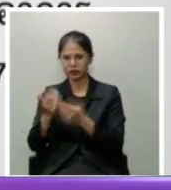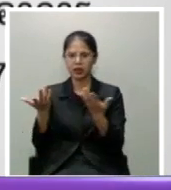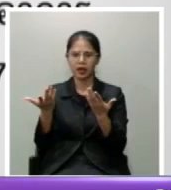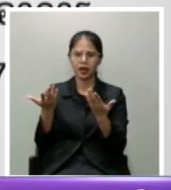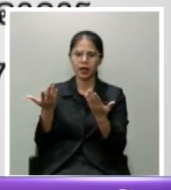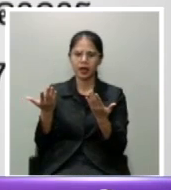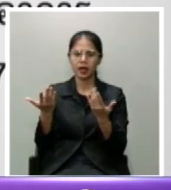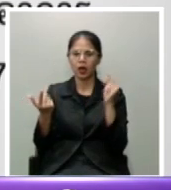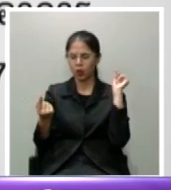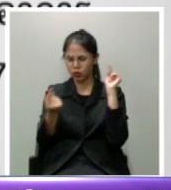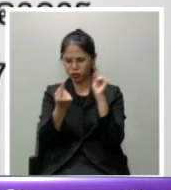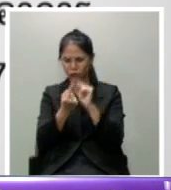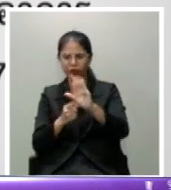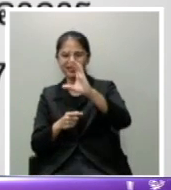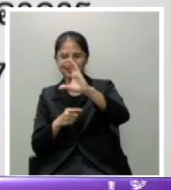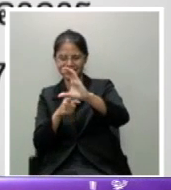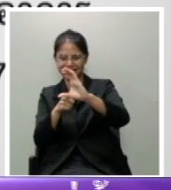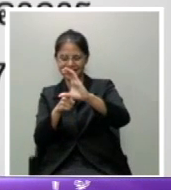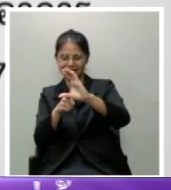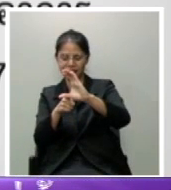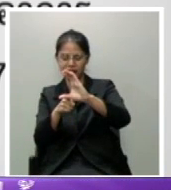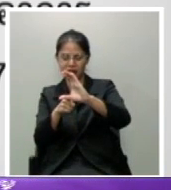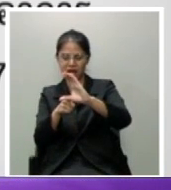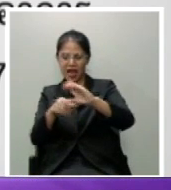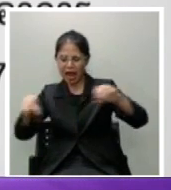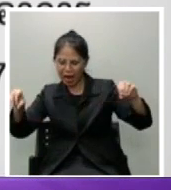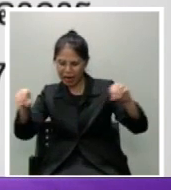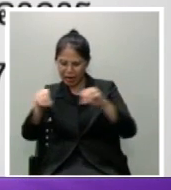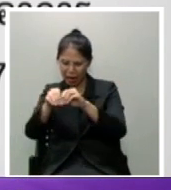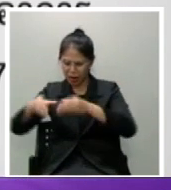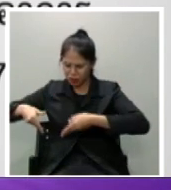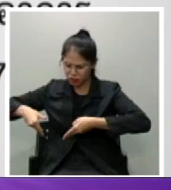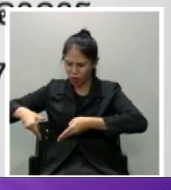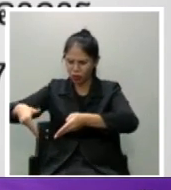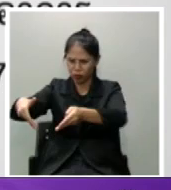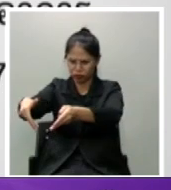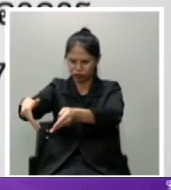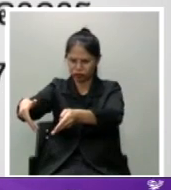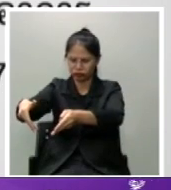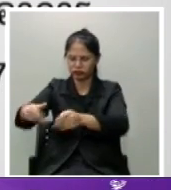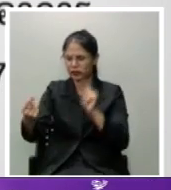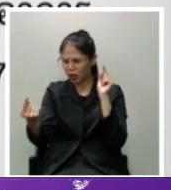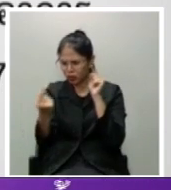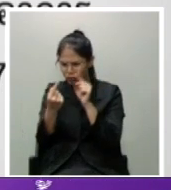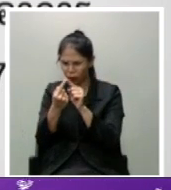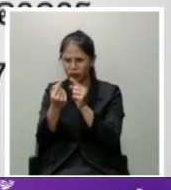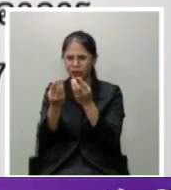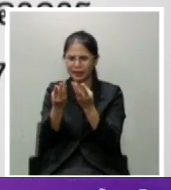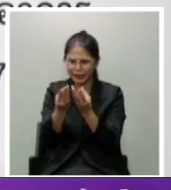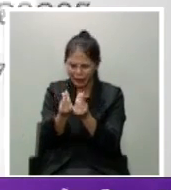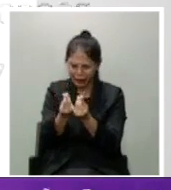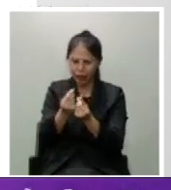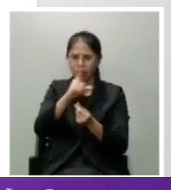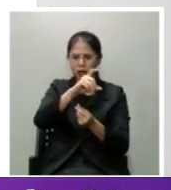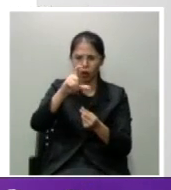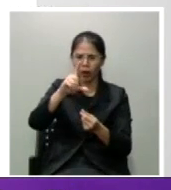ซน C ติดถนนรัชดาซึ่งมีจำนวนมากถึง130